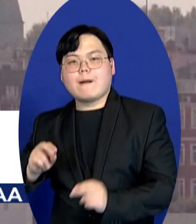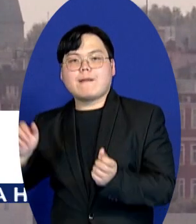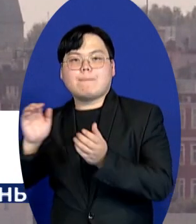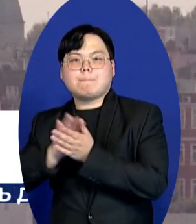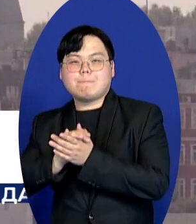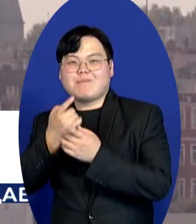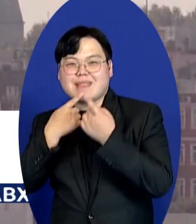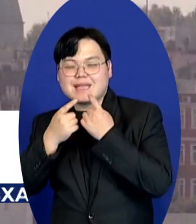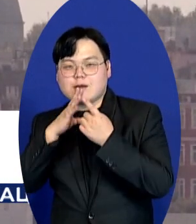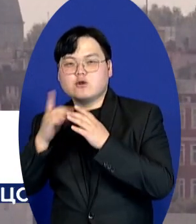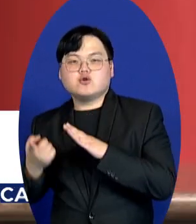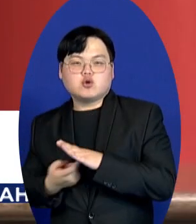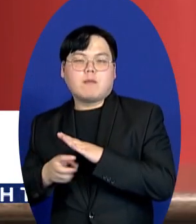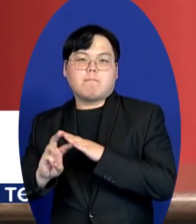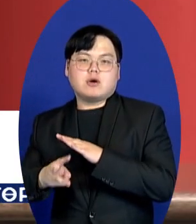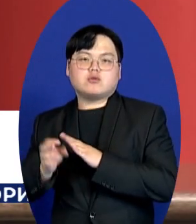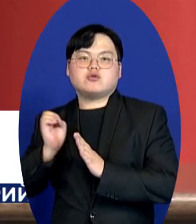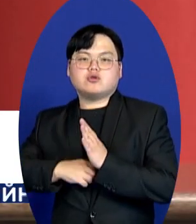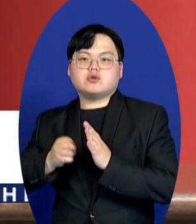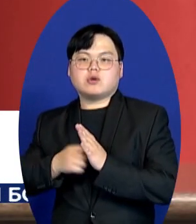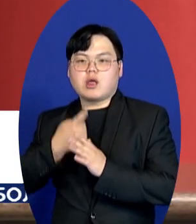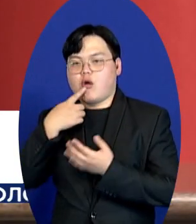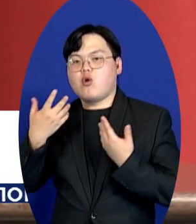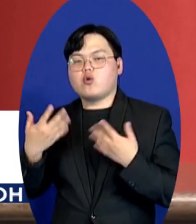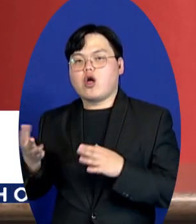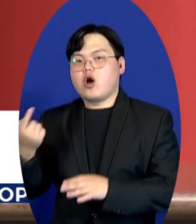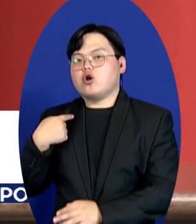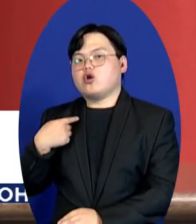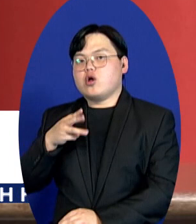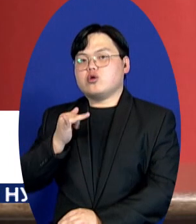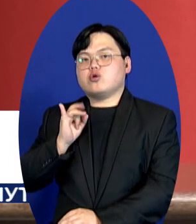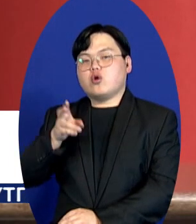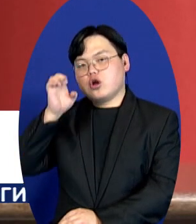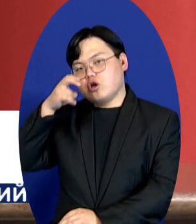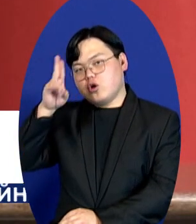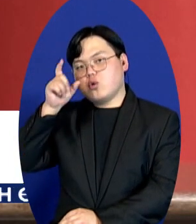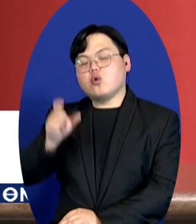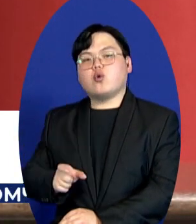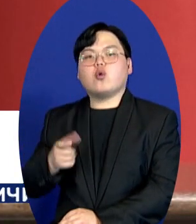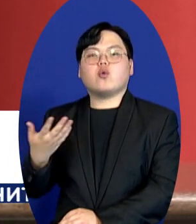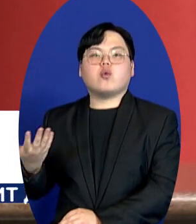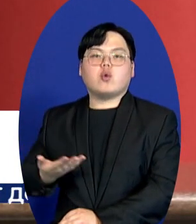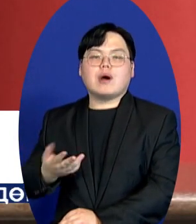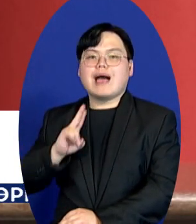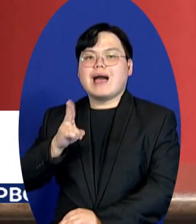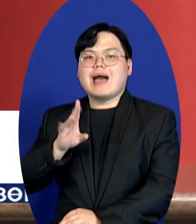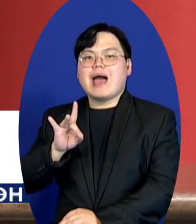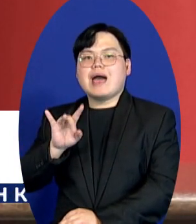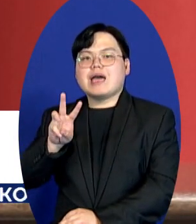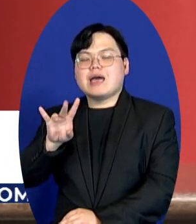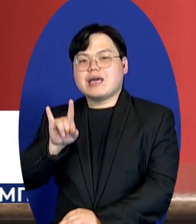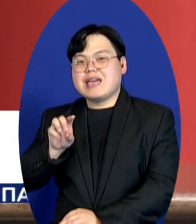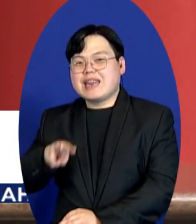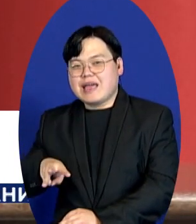альва хэлцээрийн суурь үндэс болох учиртай гэдгийг тэрээр тэмдэглэжээ. Өчигдөр мөн Туркийн ерөнхийлөгч Режеп Тайп Эрдоган Кремльг үндсэн